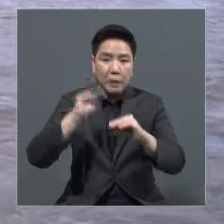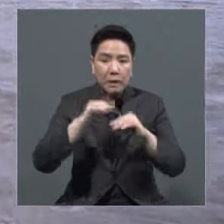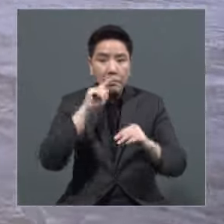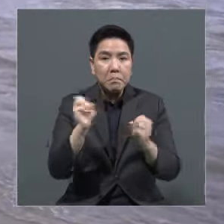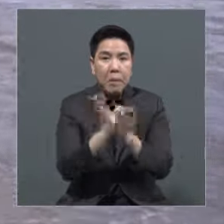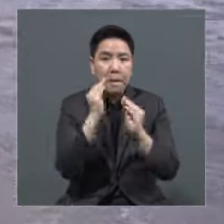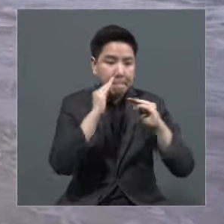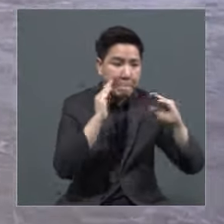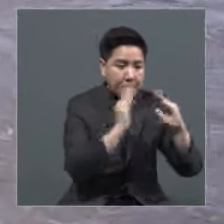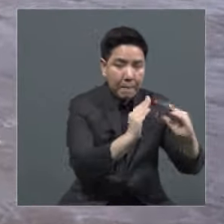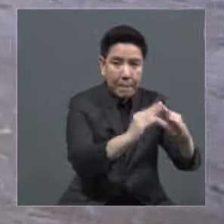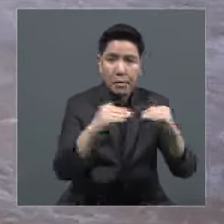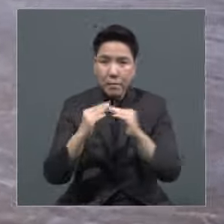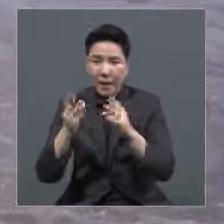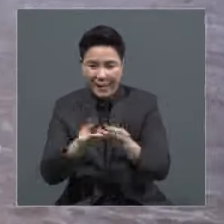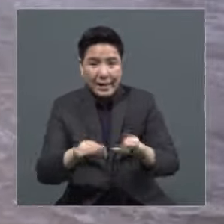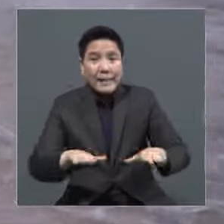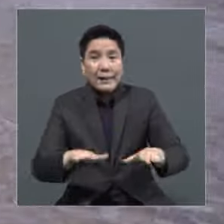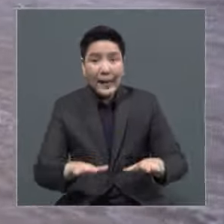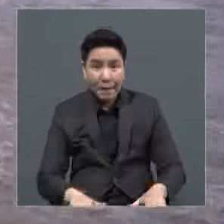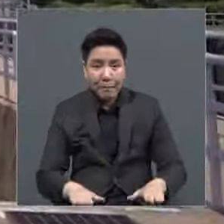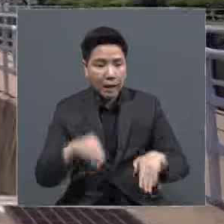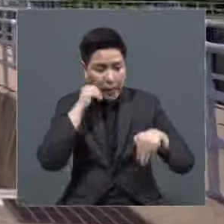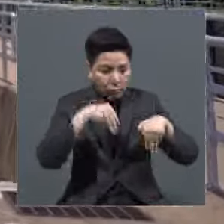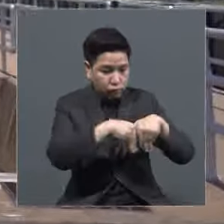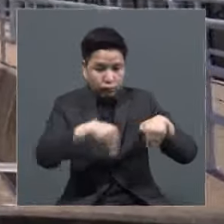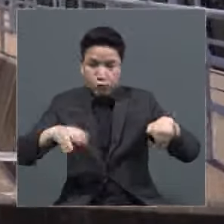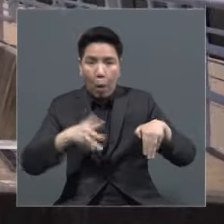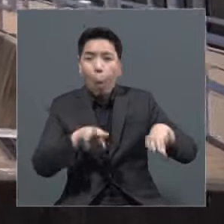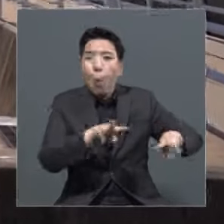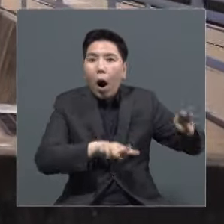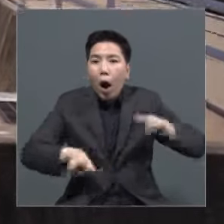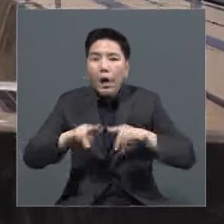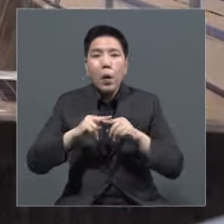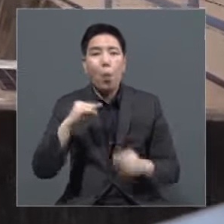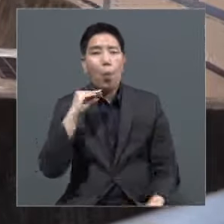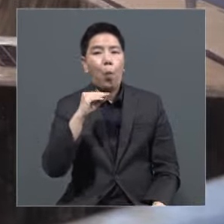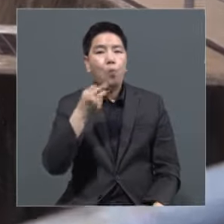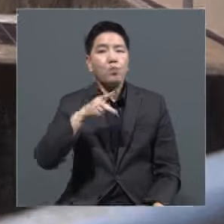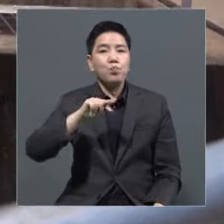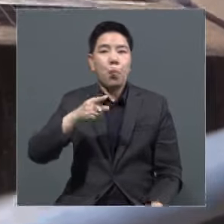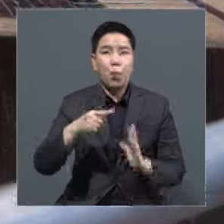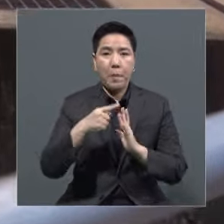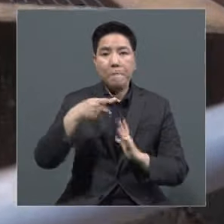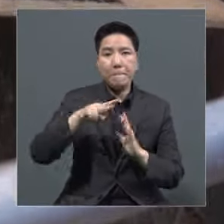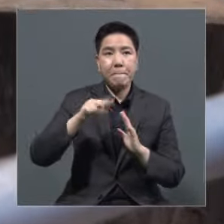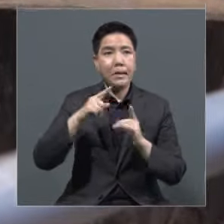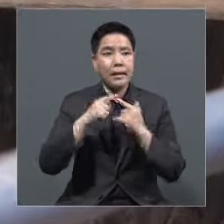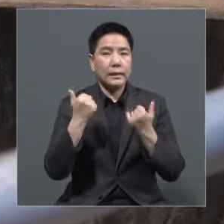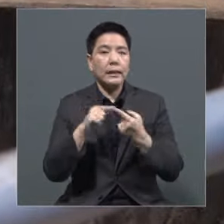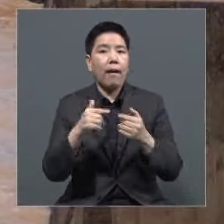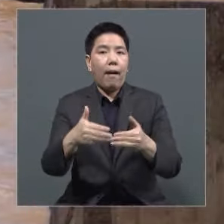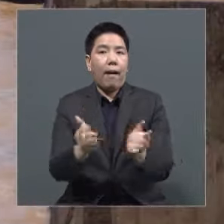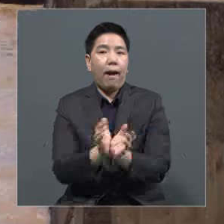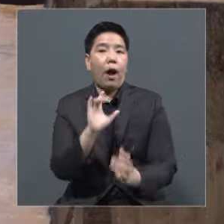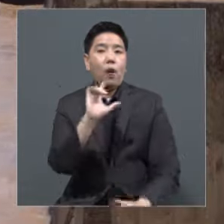ไปกระทบกับพื้นที่ลุ่มต่ำที่อยู่นอกขันกั้นน้ำไม่ว่าจะเป็นริมคลองโผงเผงที่จังหวัดอ่างทองคลองบางบาน